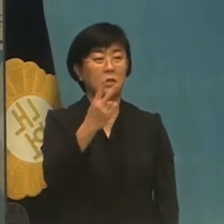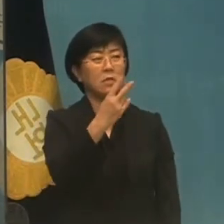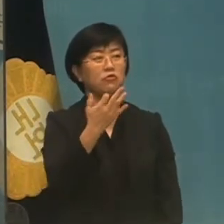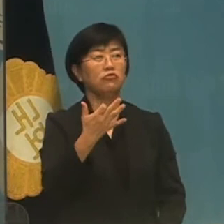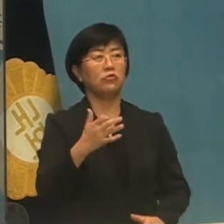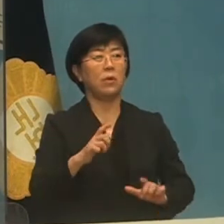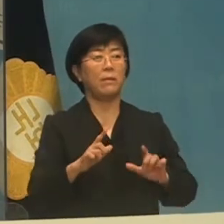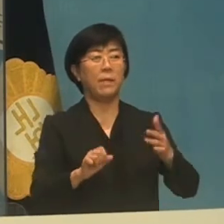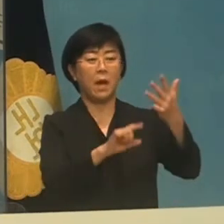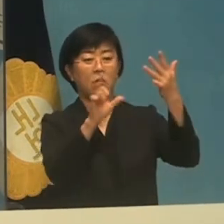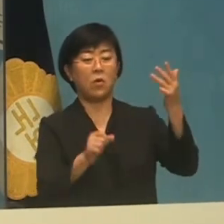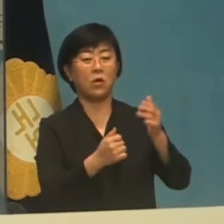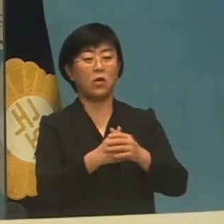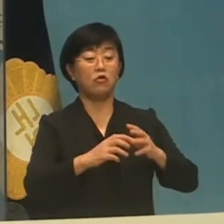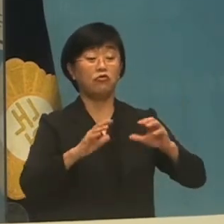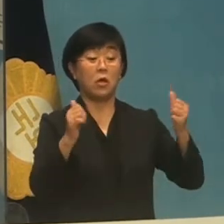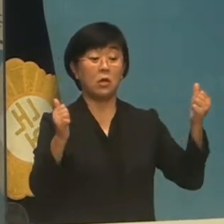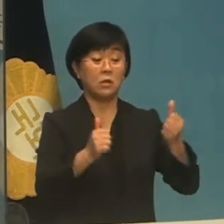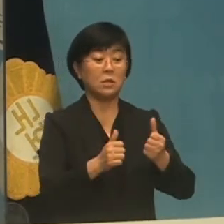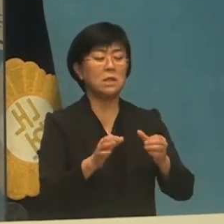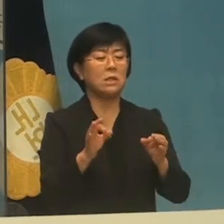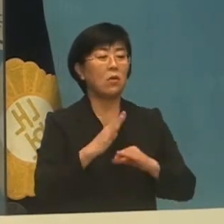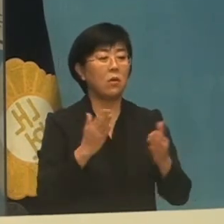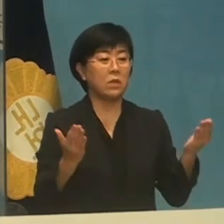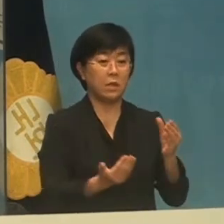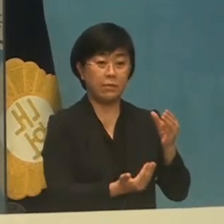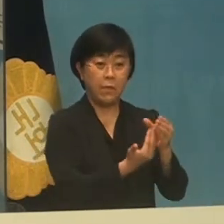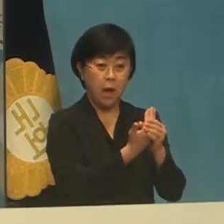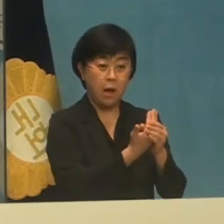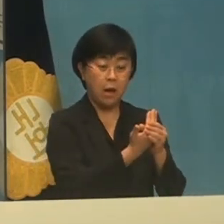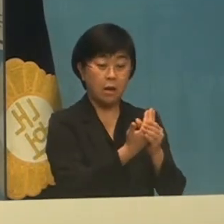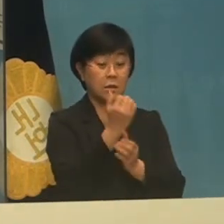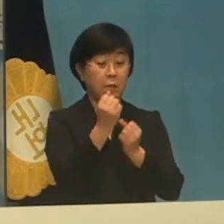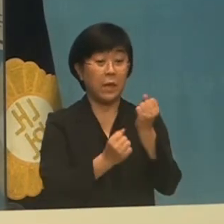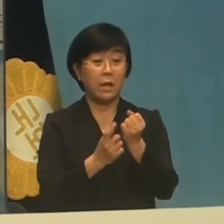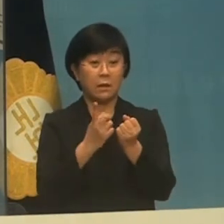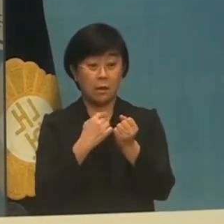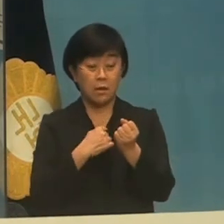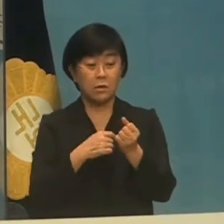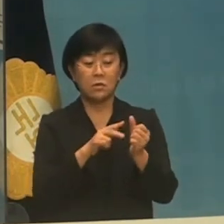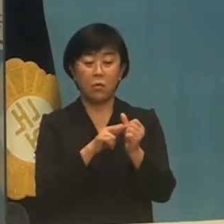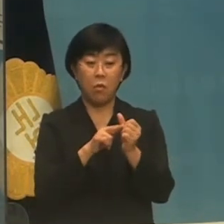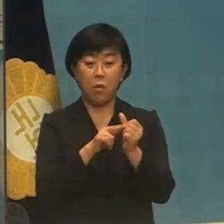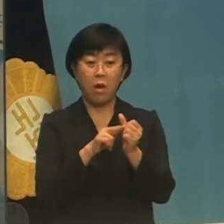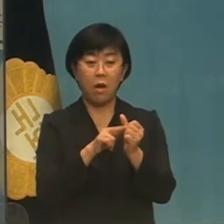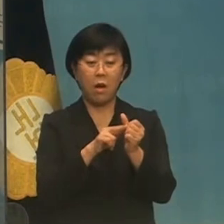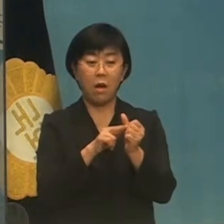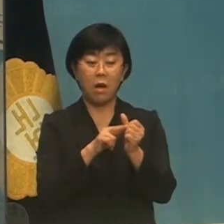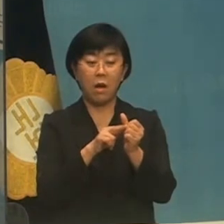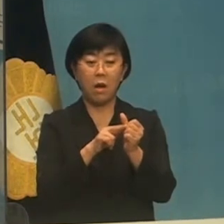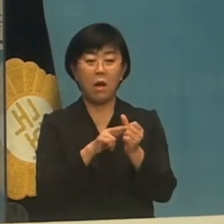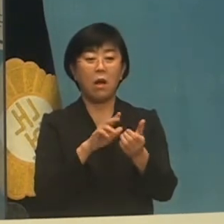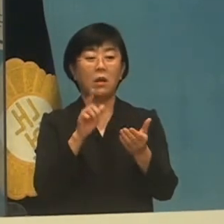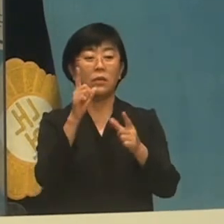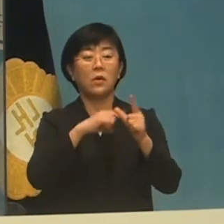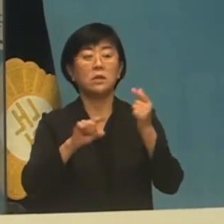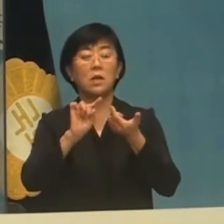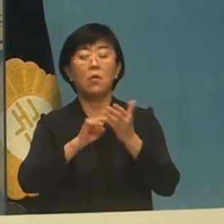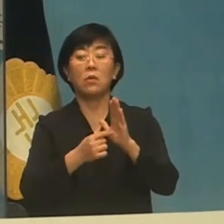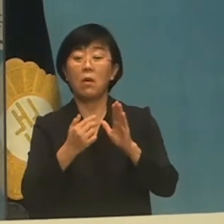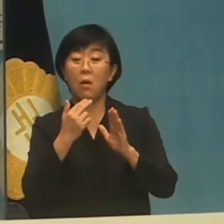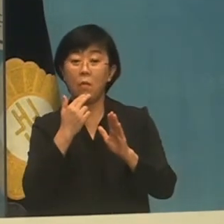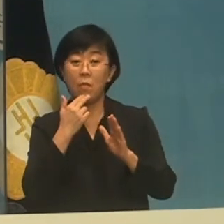2019년 8월에 그래서 놀라운 일이 벌어집니다. 앞서 말씀드린 그 모든 정보가 더 이상 세상에 공개되지